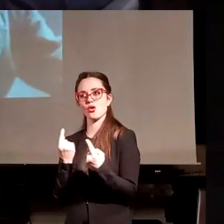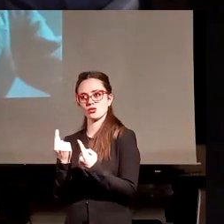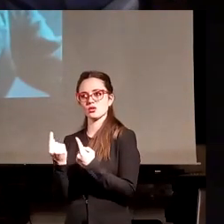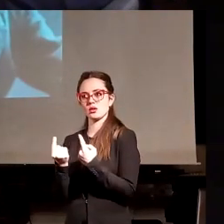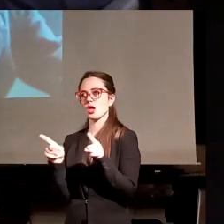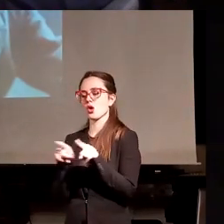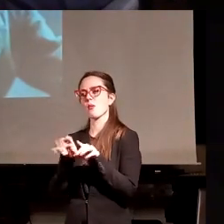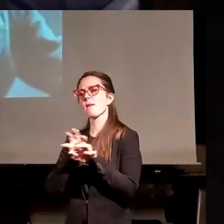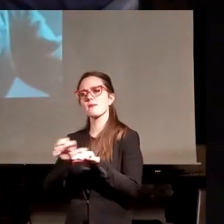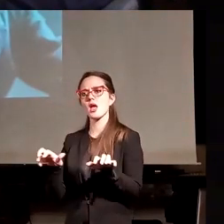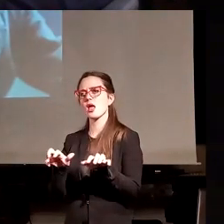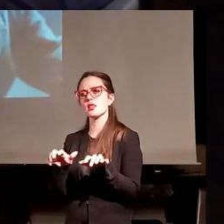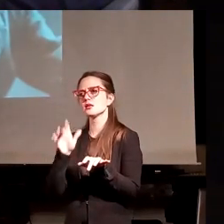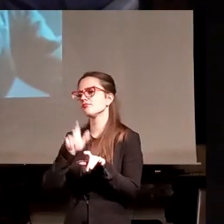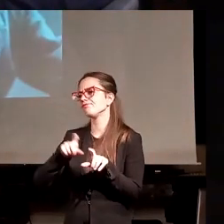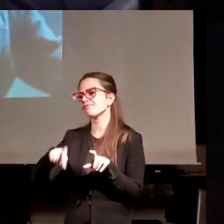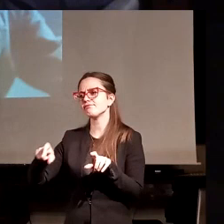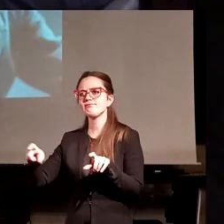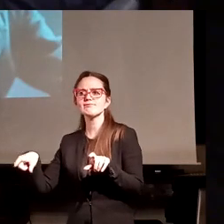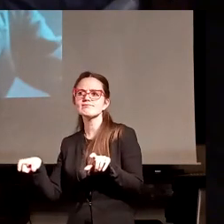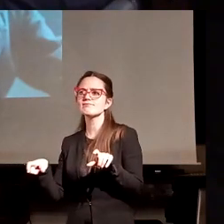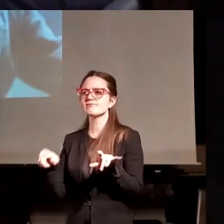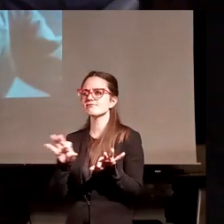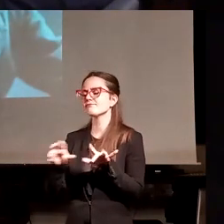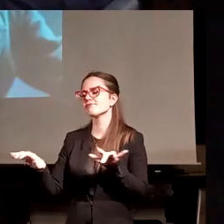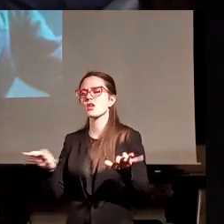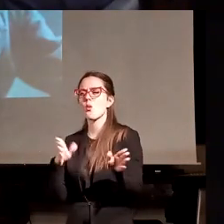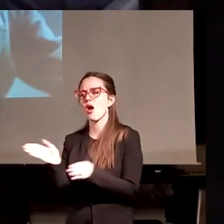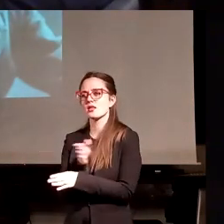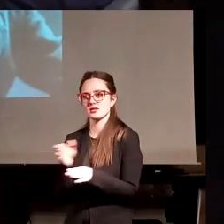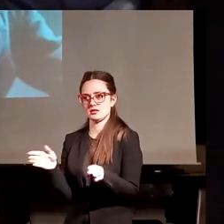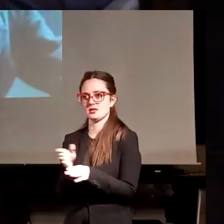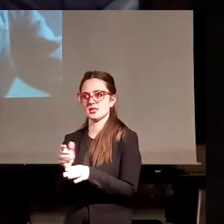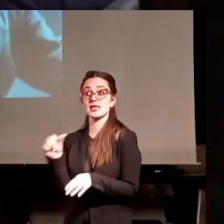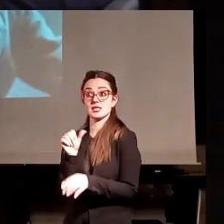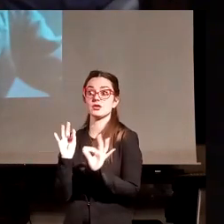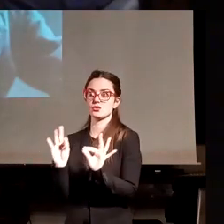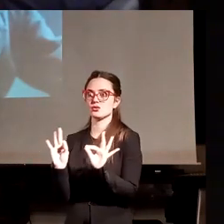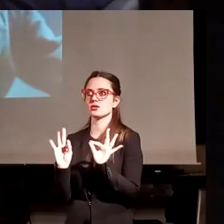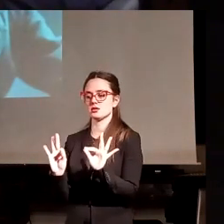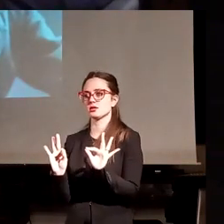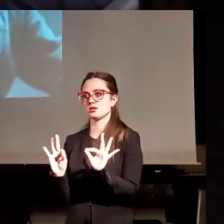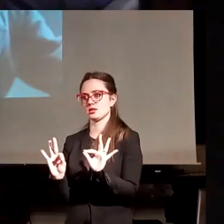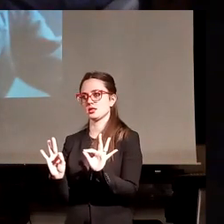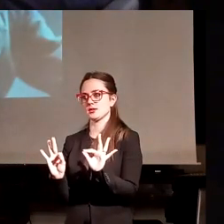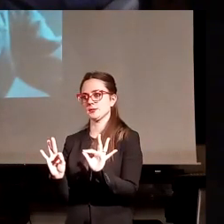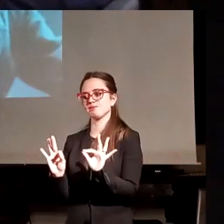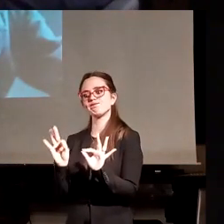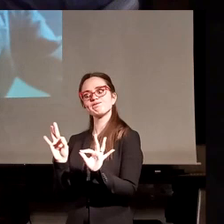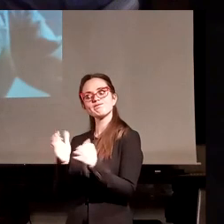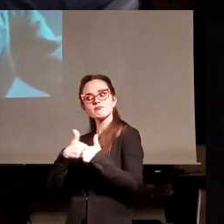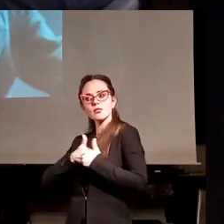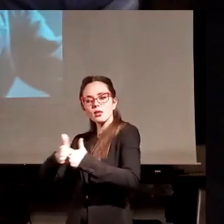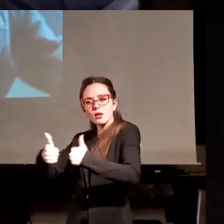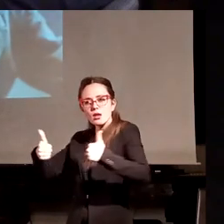riesce a toccare tutte le sonorità e quindi lo sdoppiamento